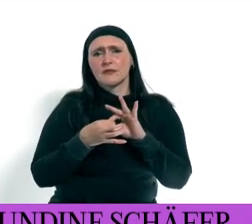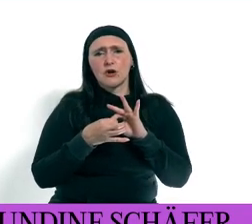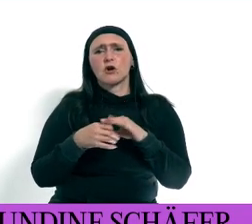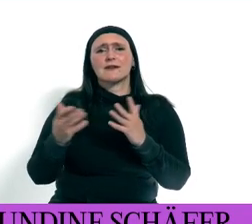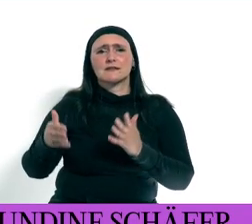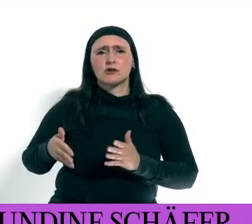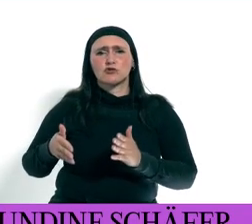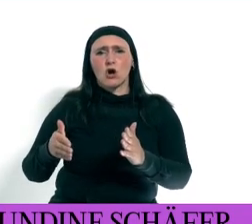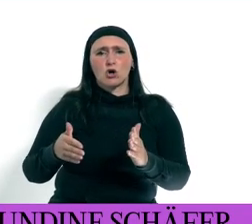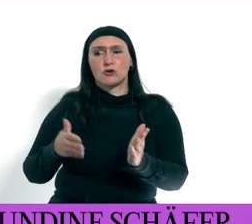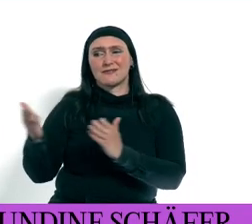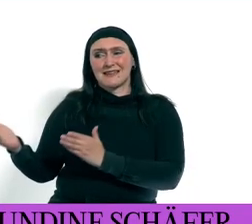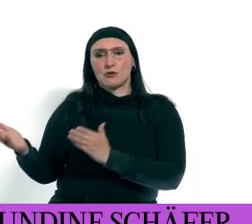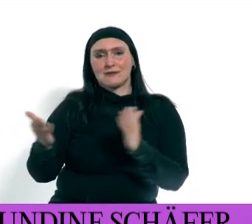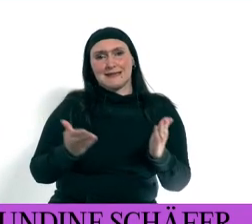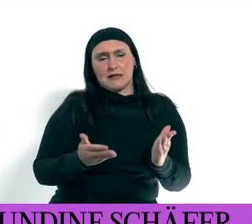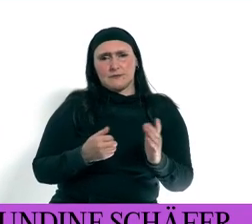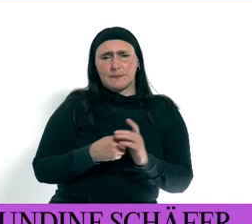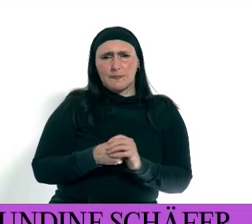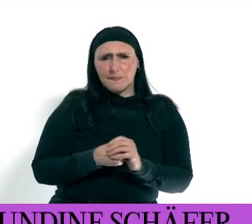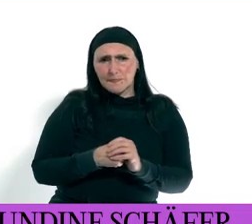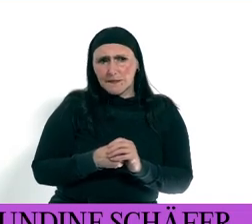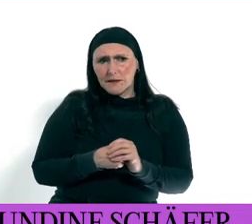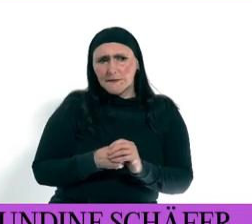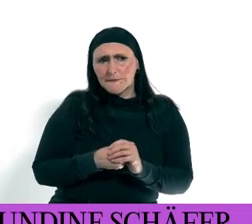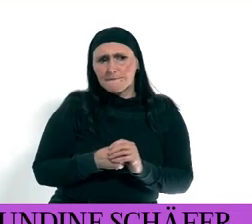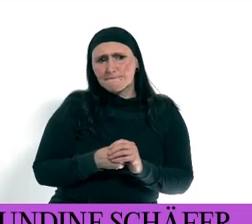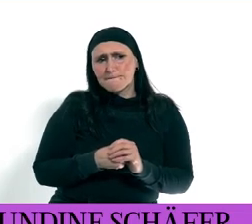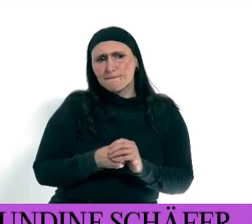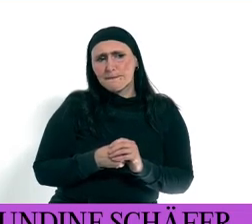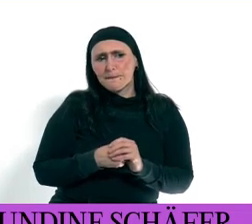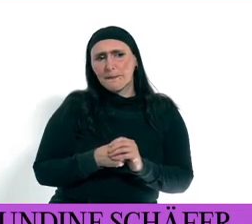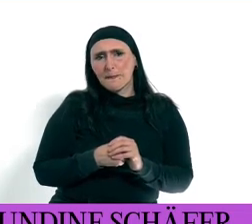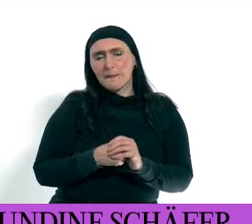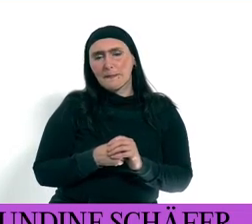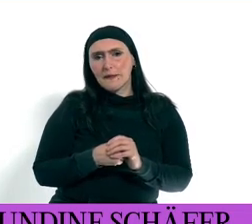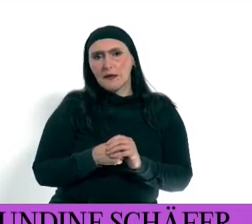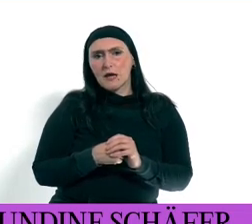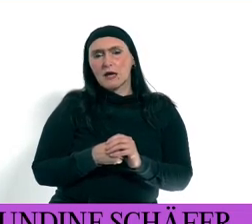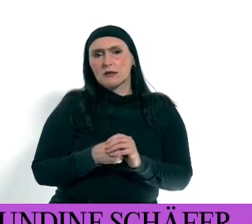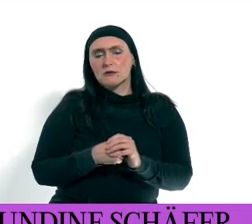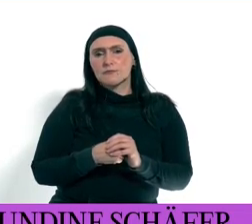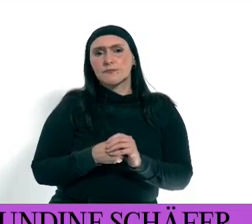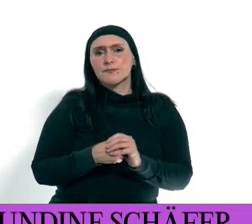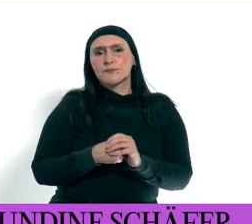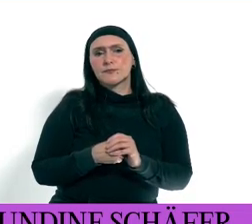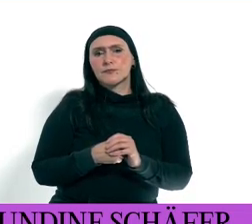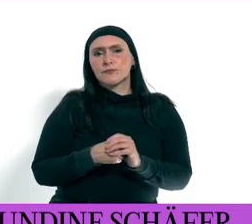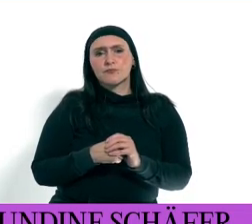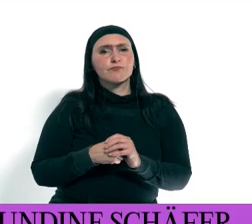Ja, das ist immer die entscheidende Frage, auf welcher Straßenseite läufst du, ne?